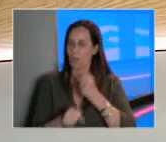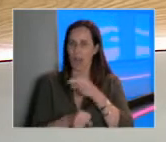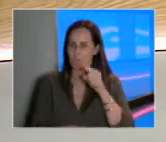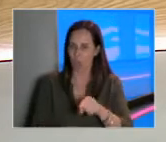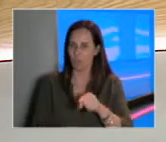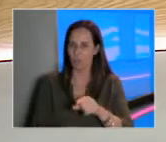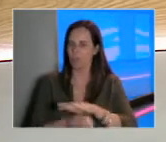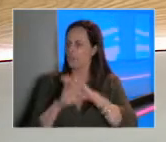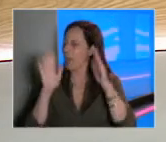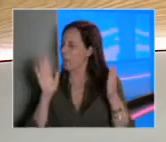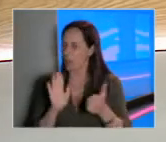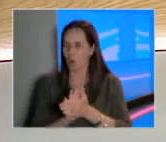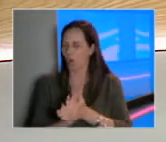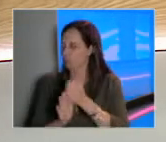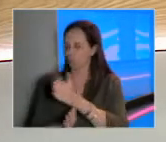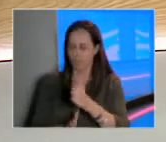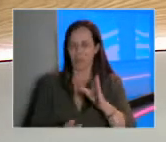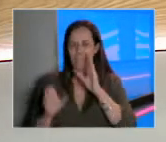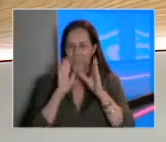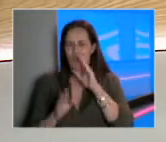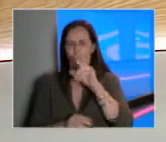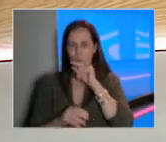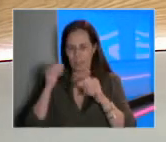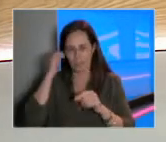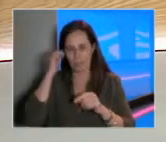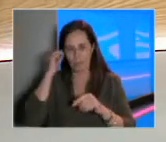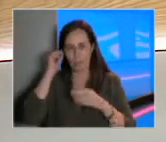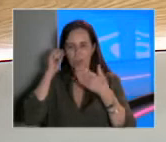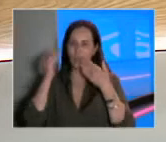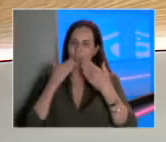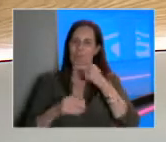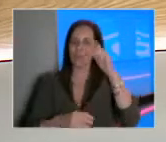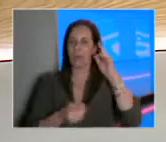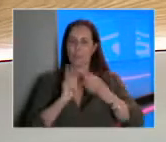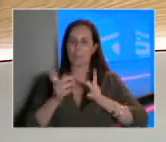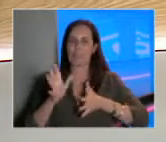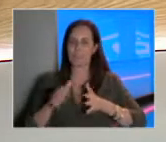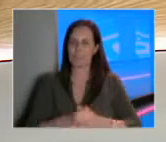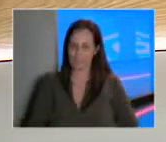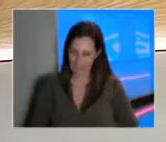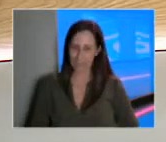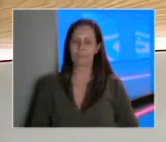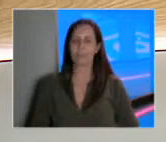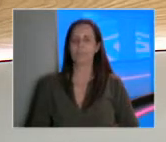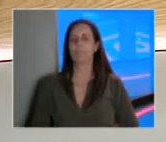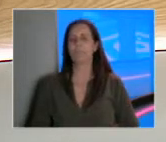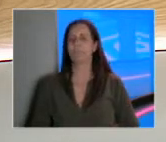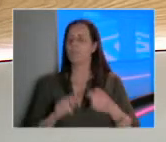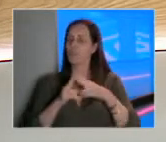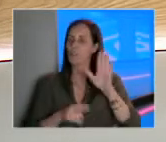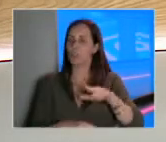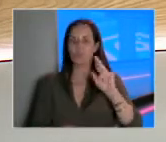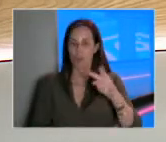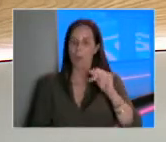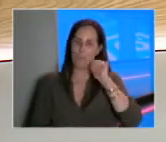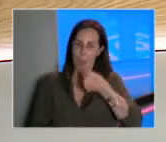זאת בכל הפלטפורמות, בפייסבוק, בטוויטר, רוצים לומר תודה רבה לתמי שמע, לתרגום, לשפת הסימנים, אנחנו נפגשים כאן